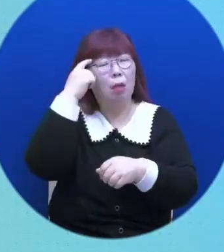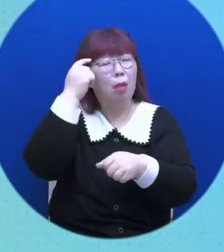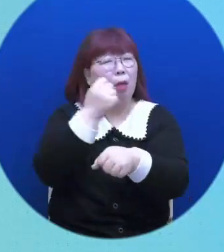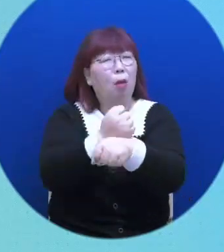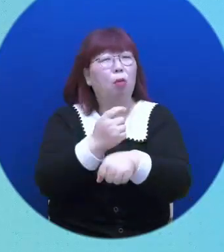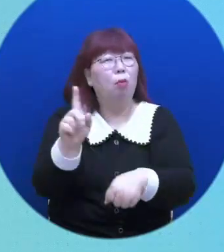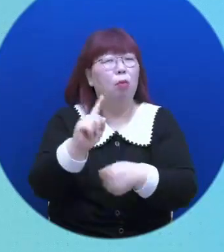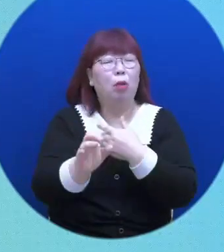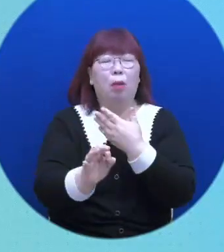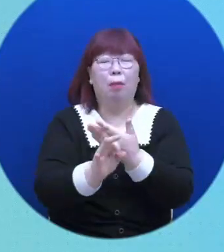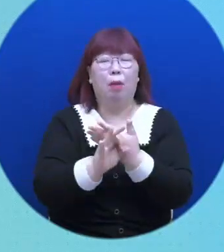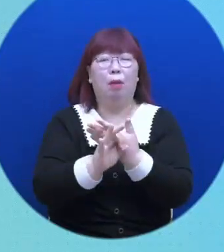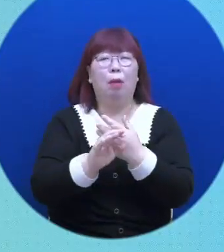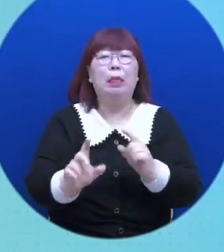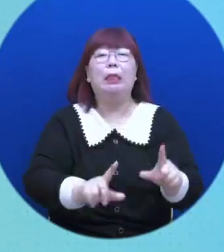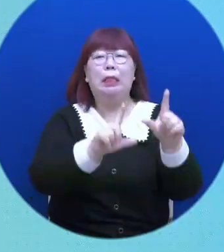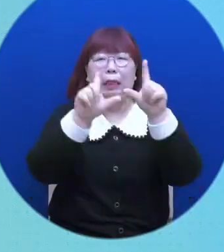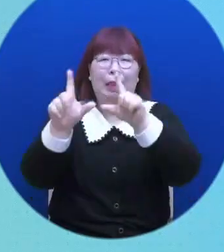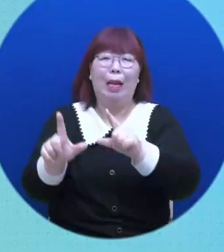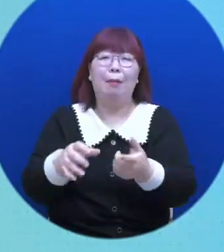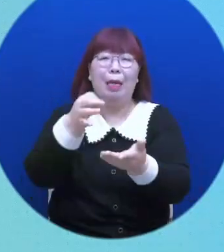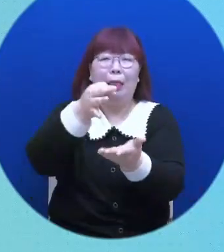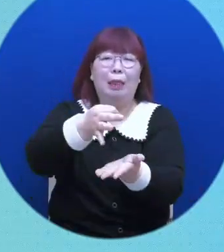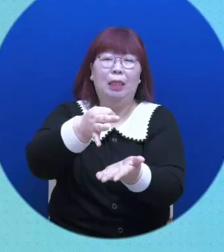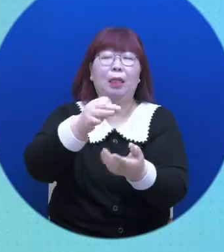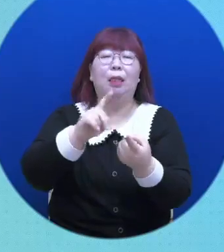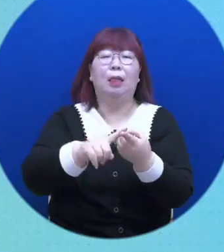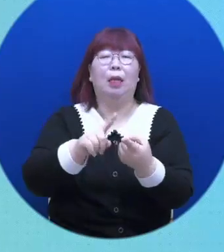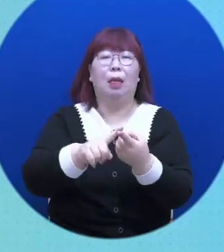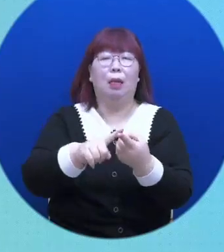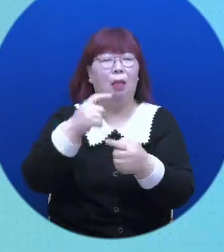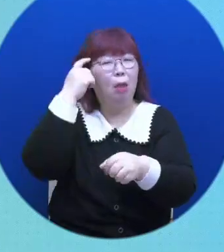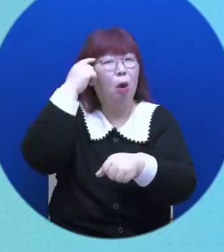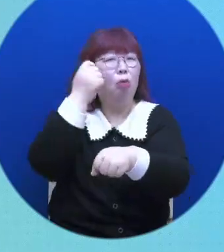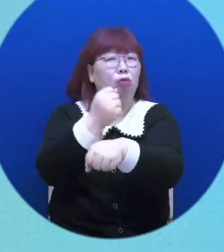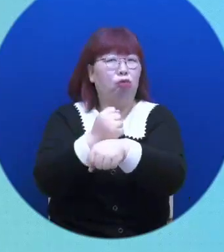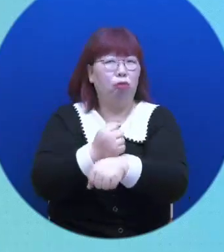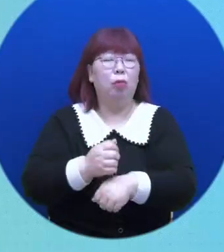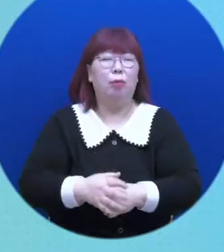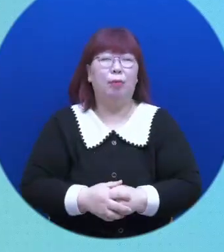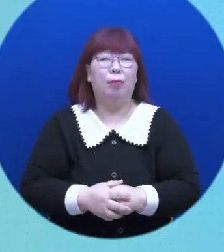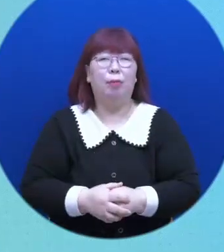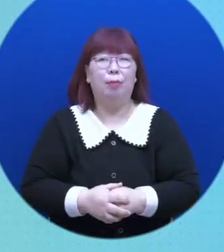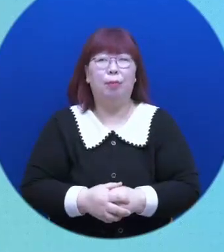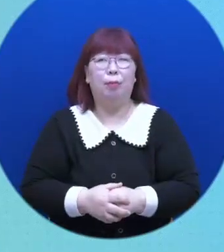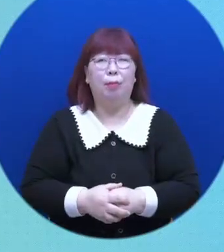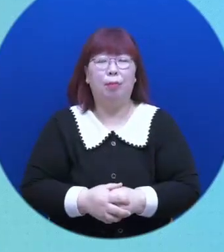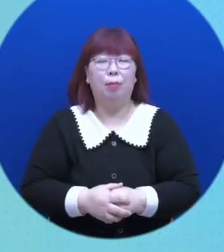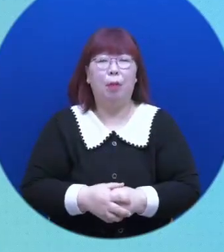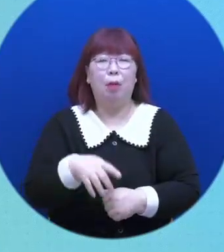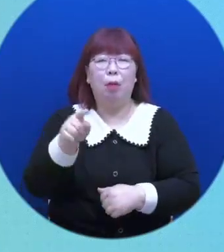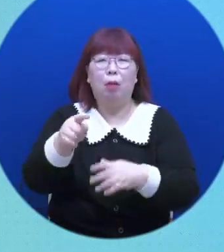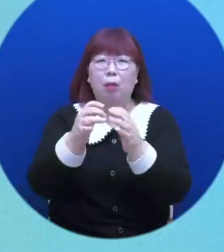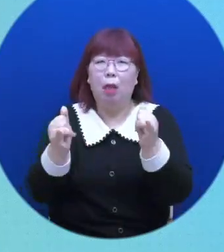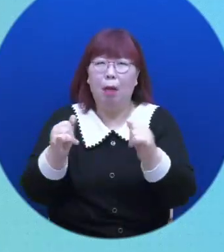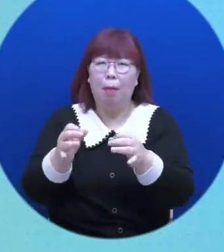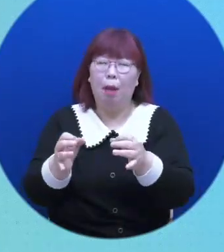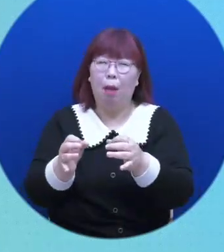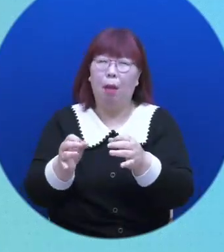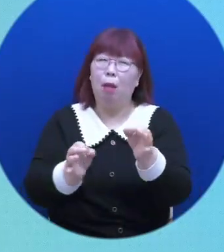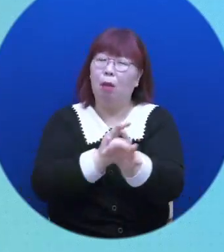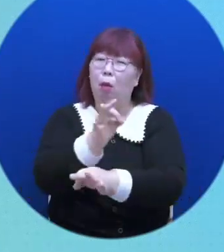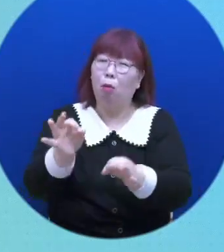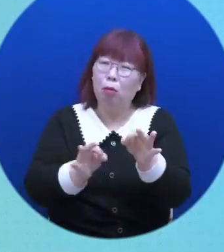삶의 질에 대한 연구입니다. 오늘 저들의 경제 수준,